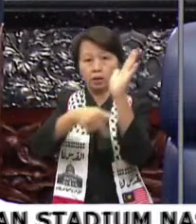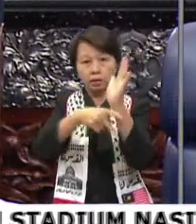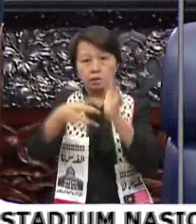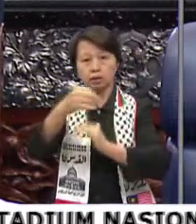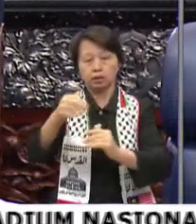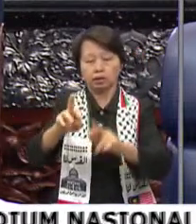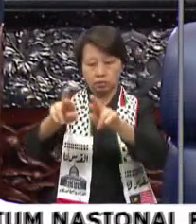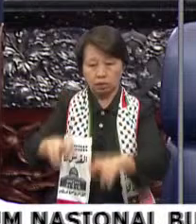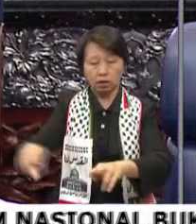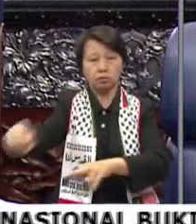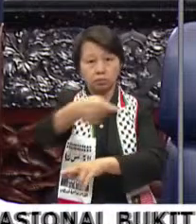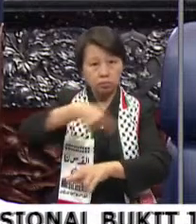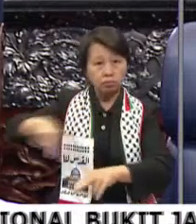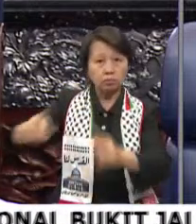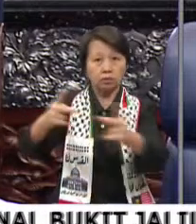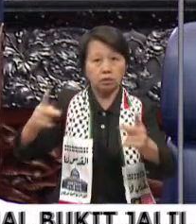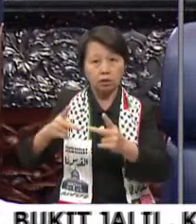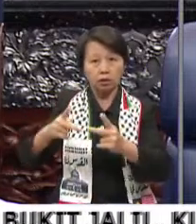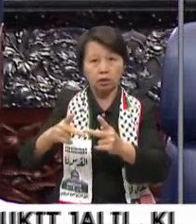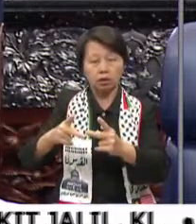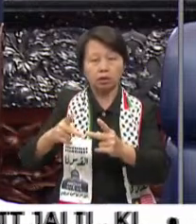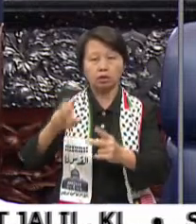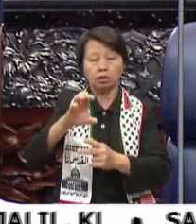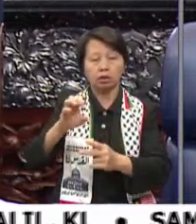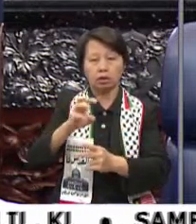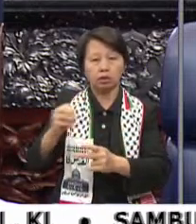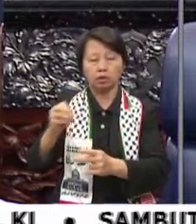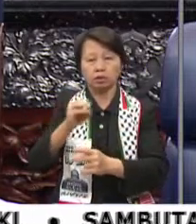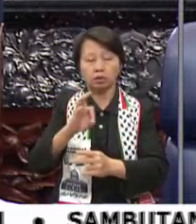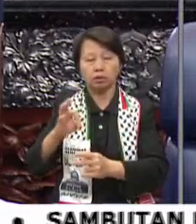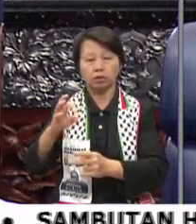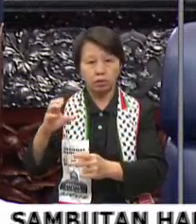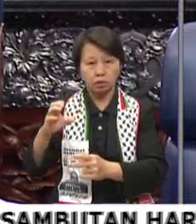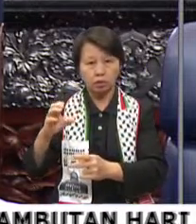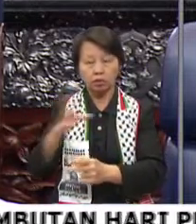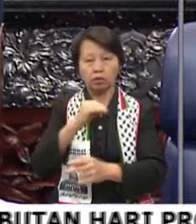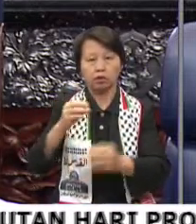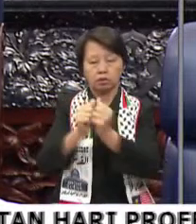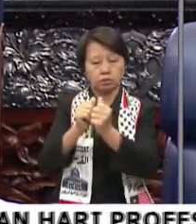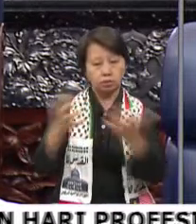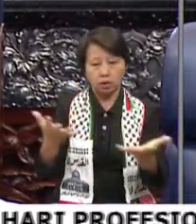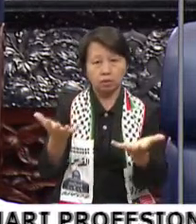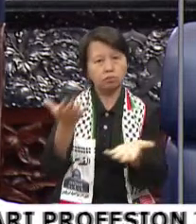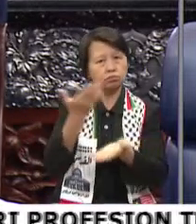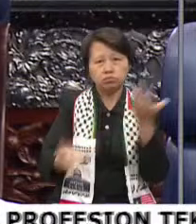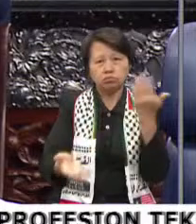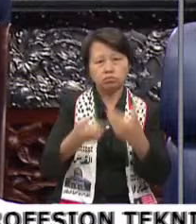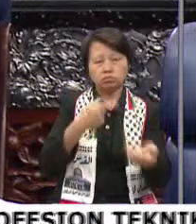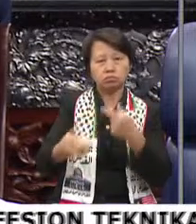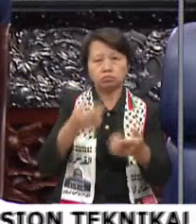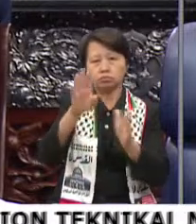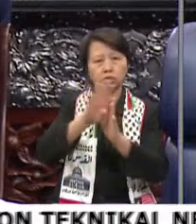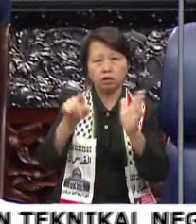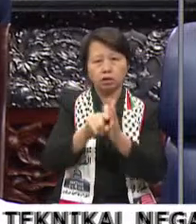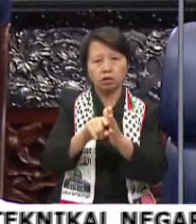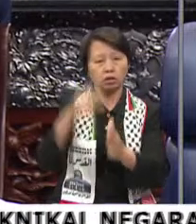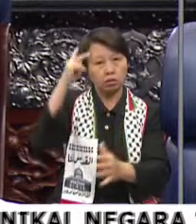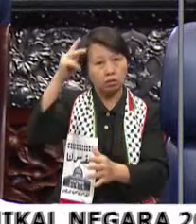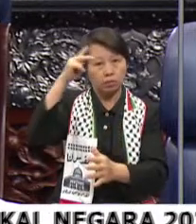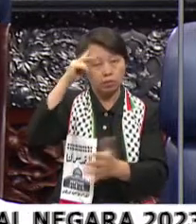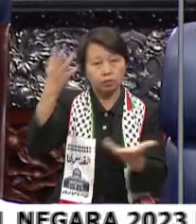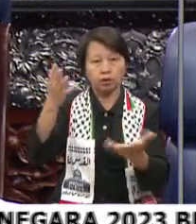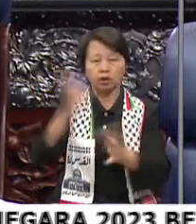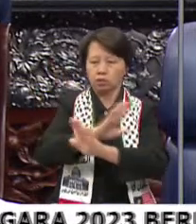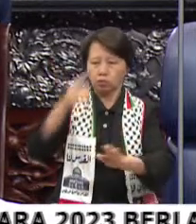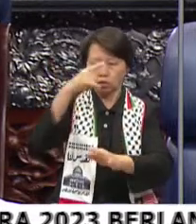dan juga rakyat di kawasan itu constituency and constituence tanpa mengira latar belakang politik dan sebagainya